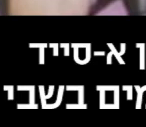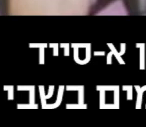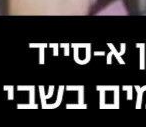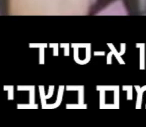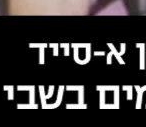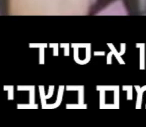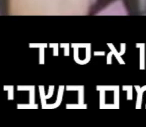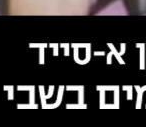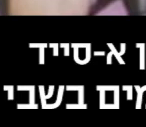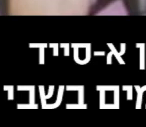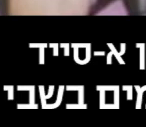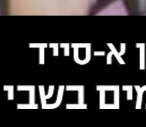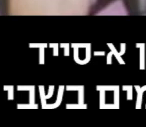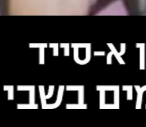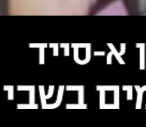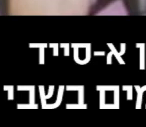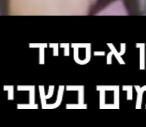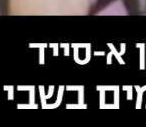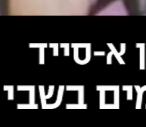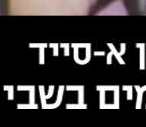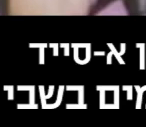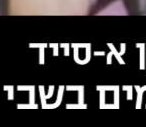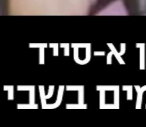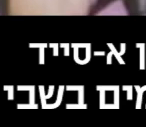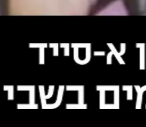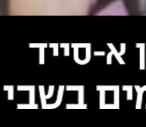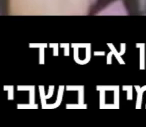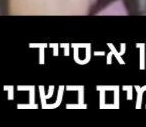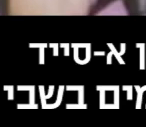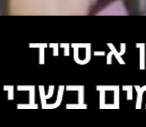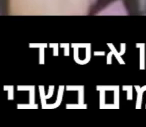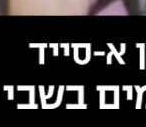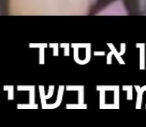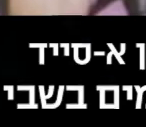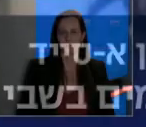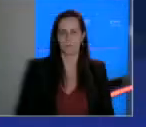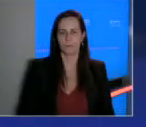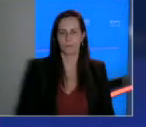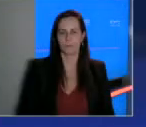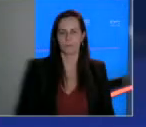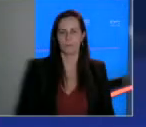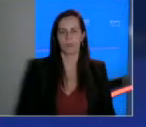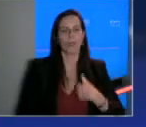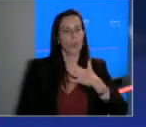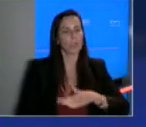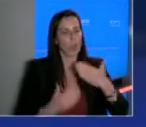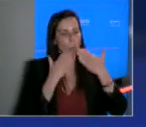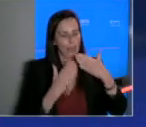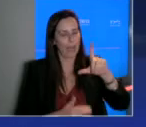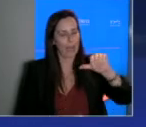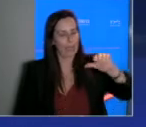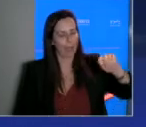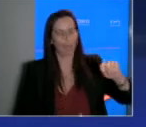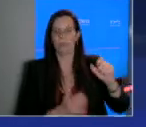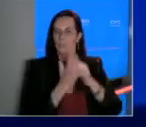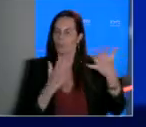הנימה, 1,339 ימים בשבי החמאס בעזה. הילדים של כולנו צריכים לחזור הביתה. אני רוצה להודות לליאת ברסטב,